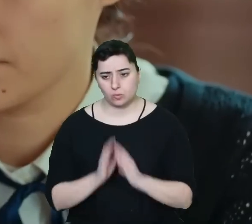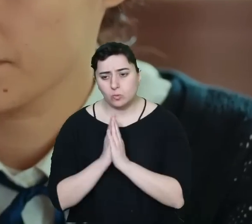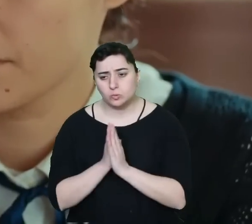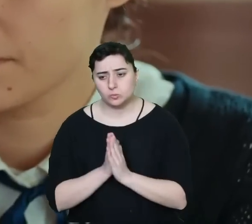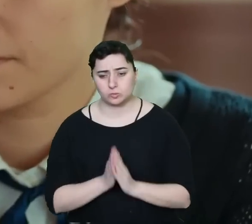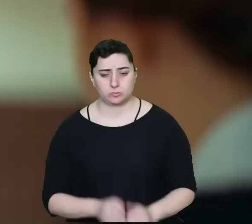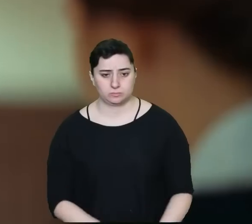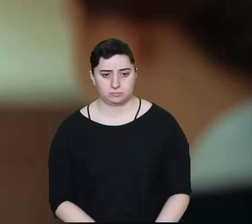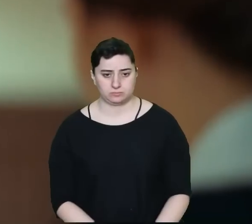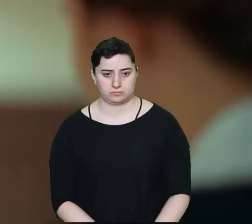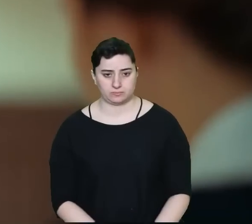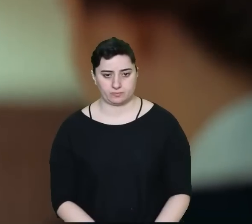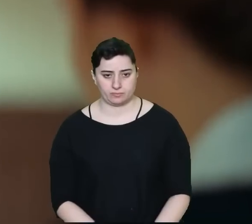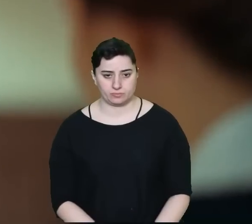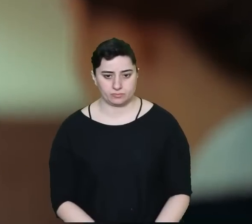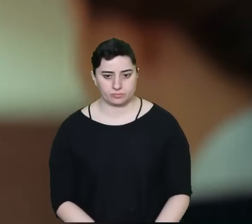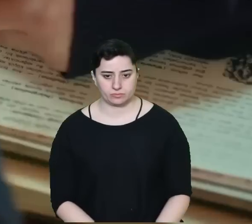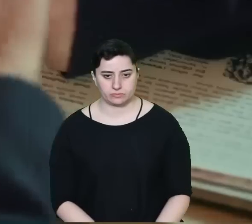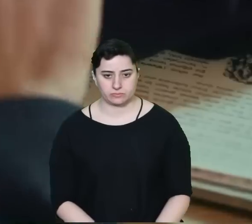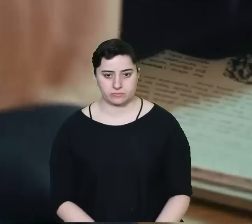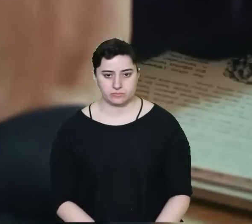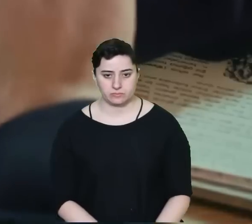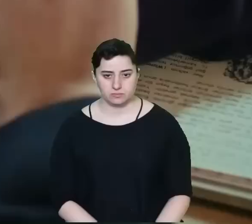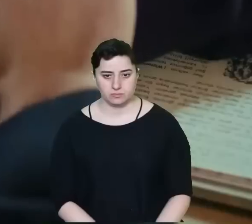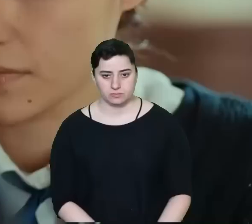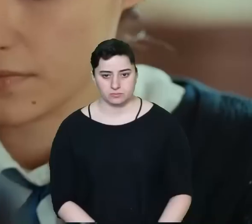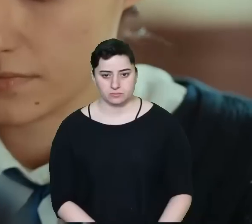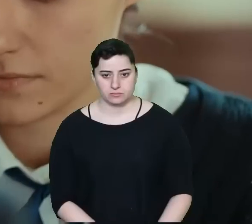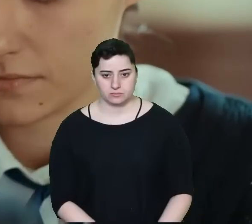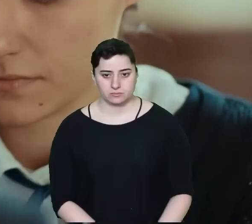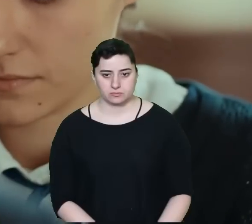Özür dilerim. Kahraman yumuşak bir tebessümle ellerini tuttu.